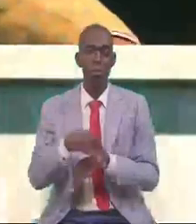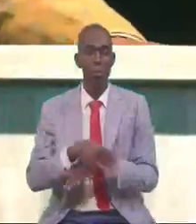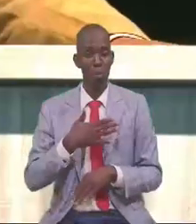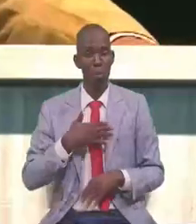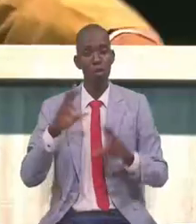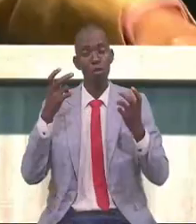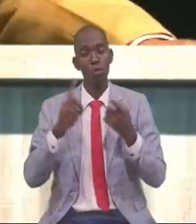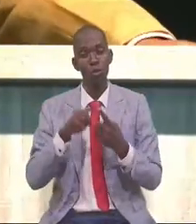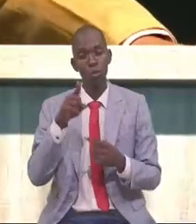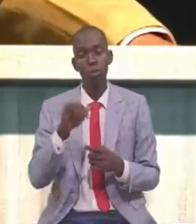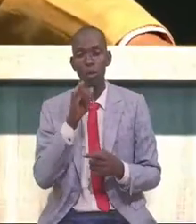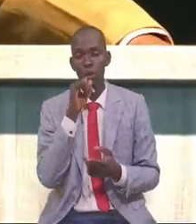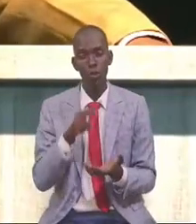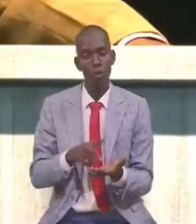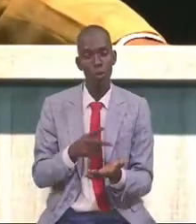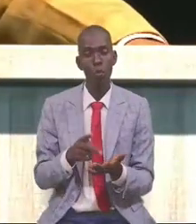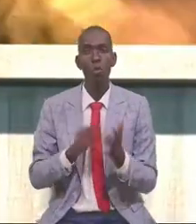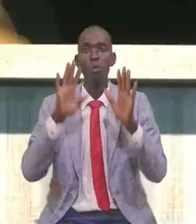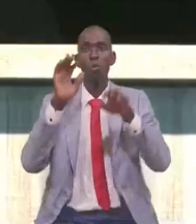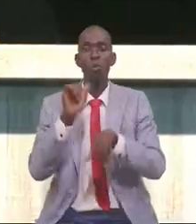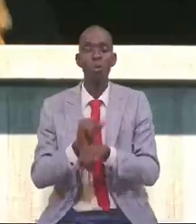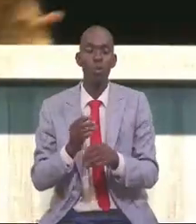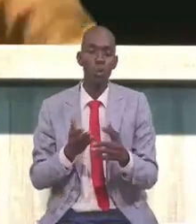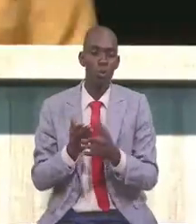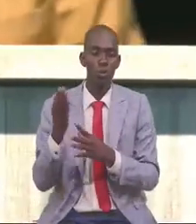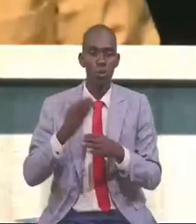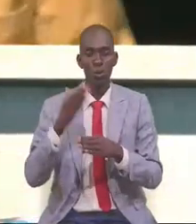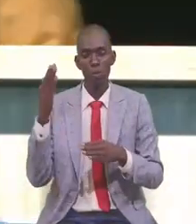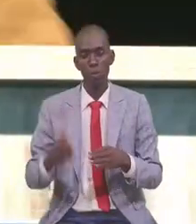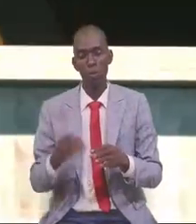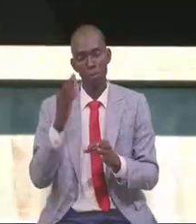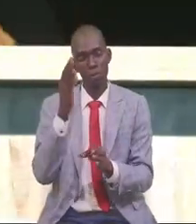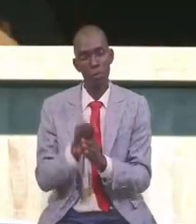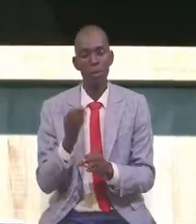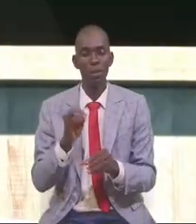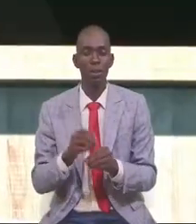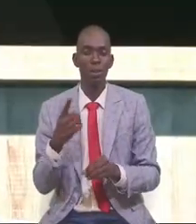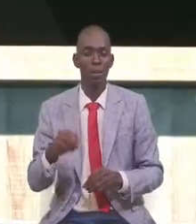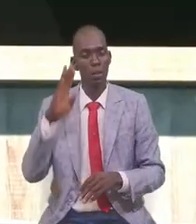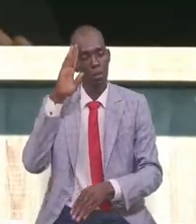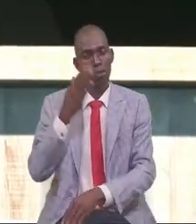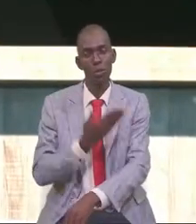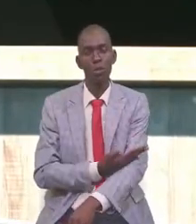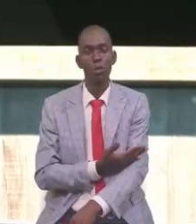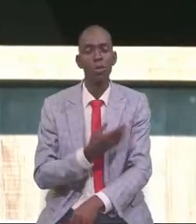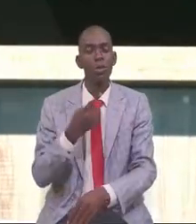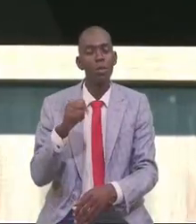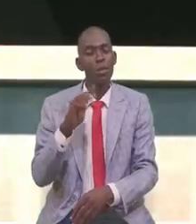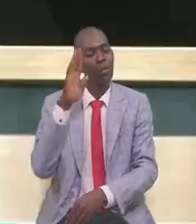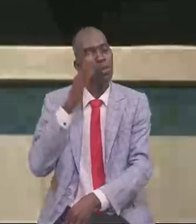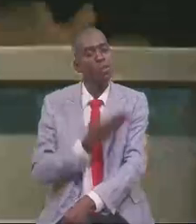double miracle par la foi définie au Fils. Au Fils de Dieu en